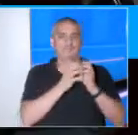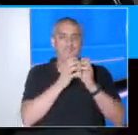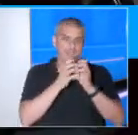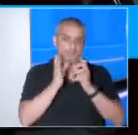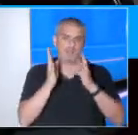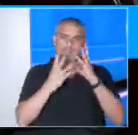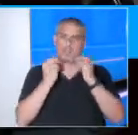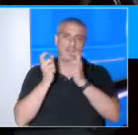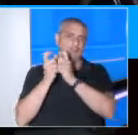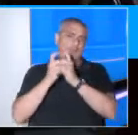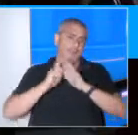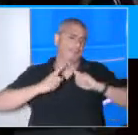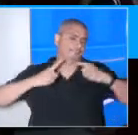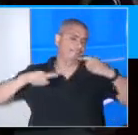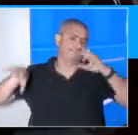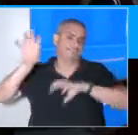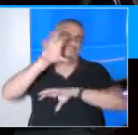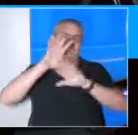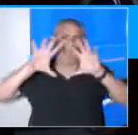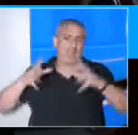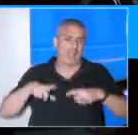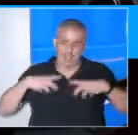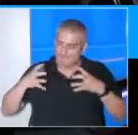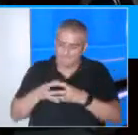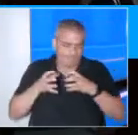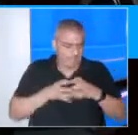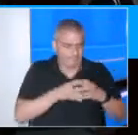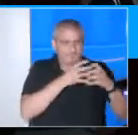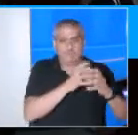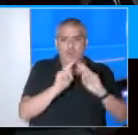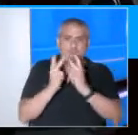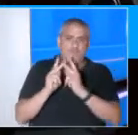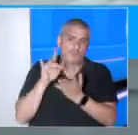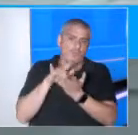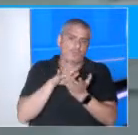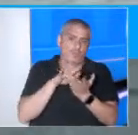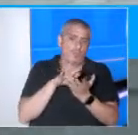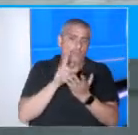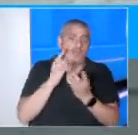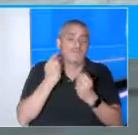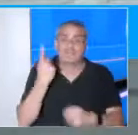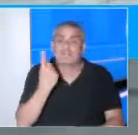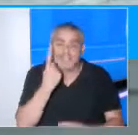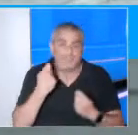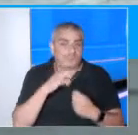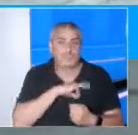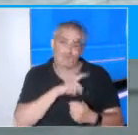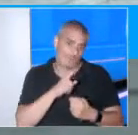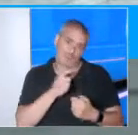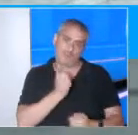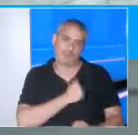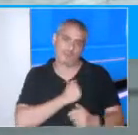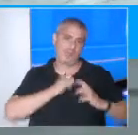ערב רב של שבטים וחמולות וקבוצות מקומיות. הדבר היחיד שמאחד אותם זה